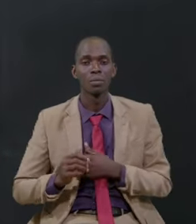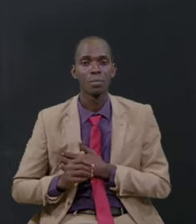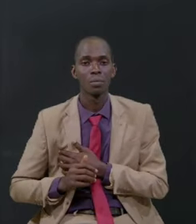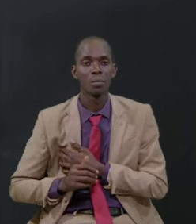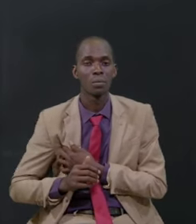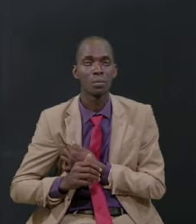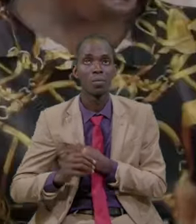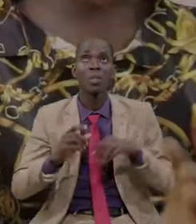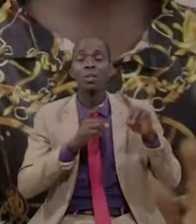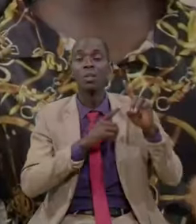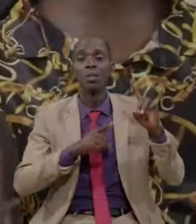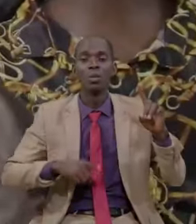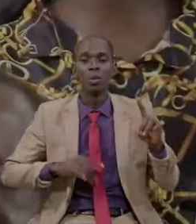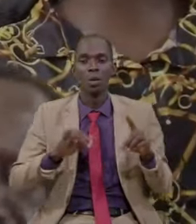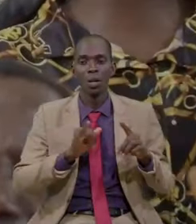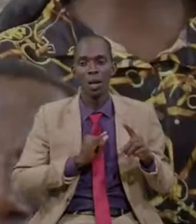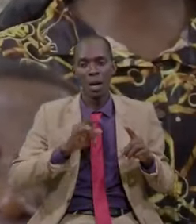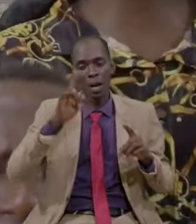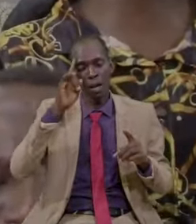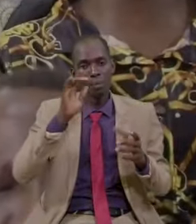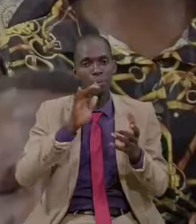Seigneur, je crois à la parole.